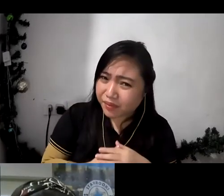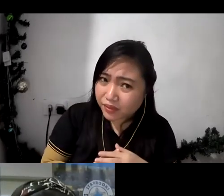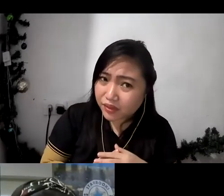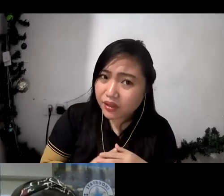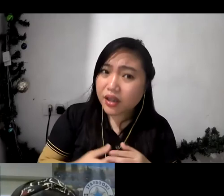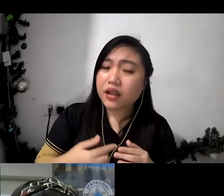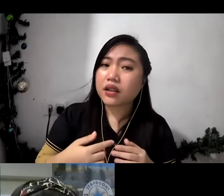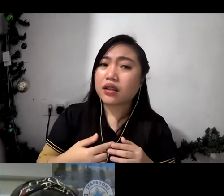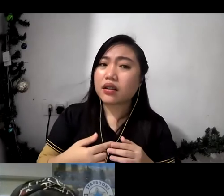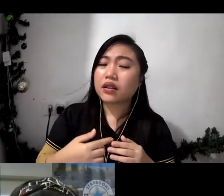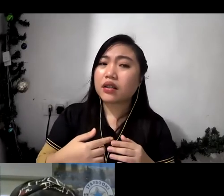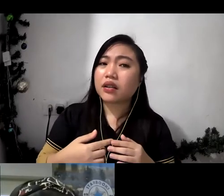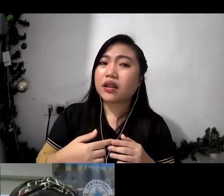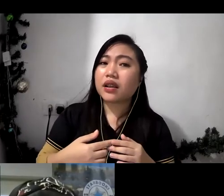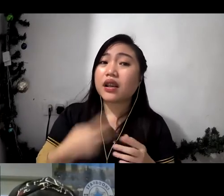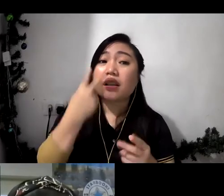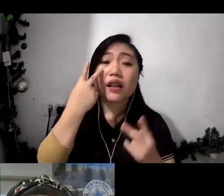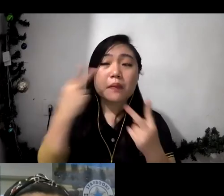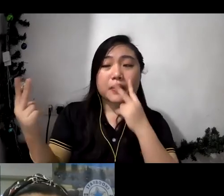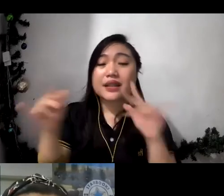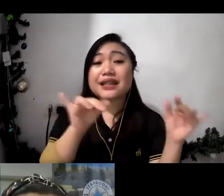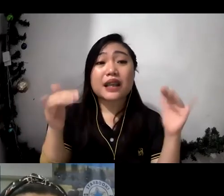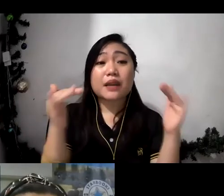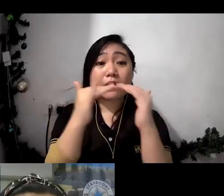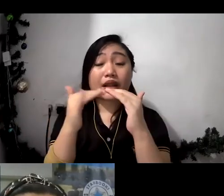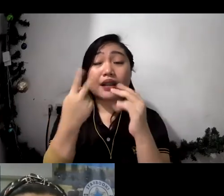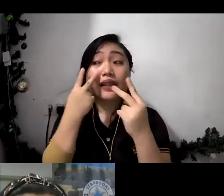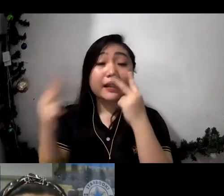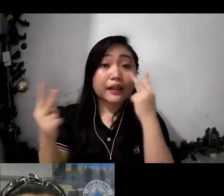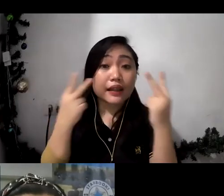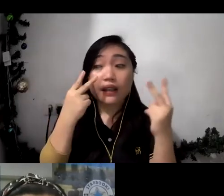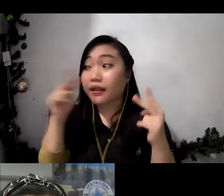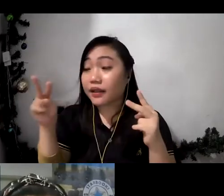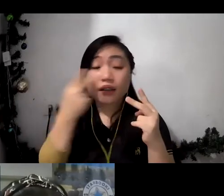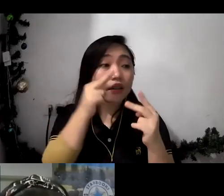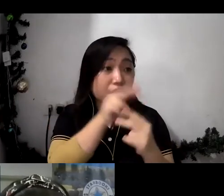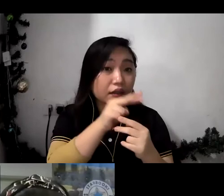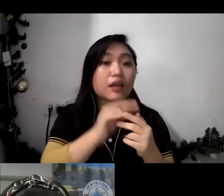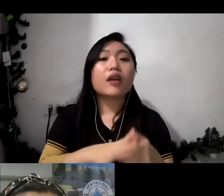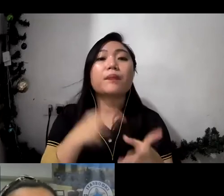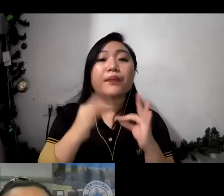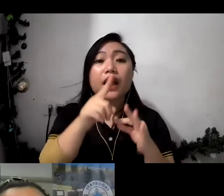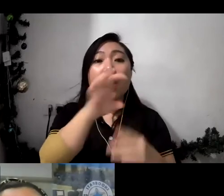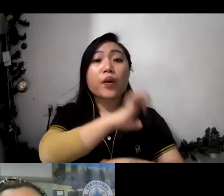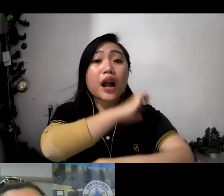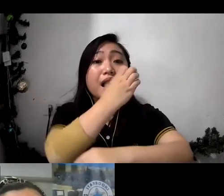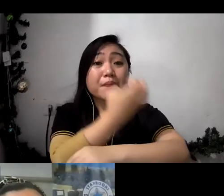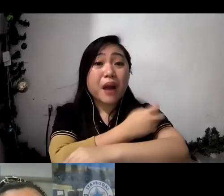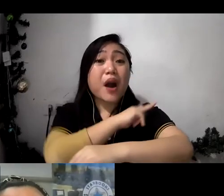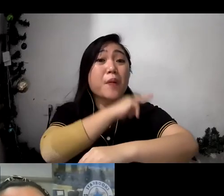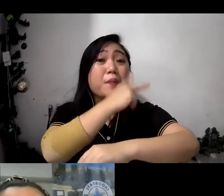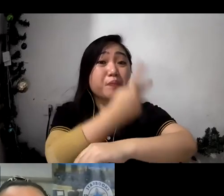disadvantage eh. At dapat po parehong tinitignan yan, no? Kaya, magiging empowered ka lang, no? Kapag ikaw ay nakakakuha ng